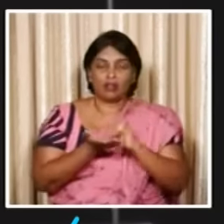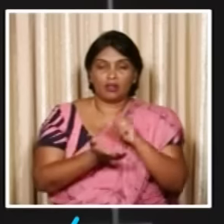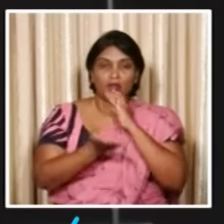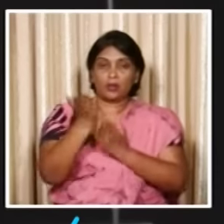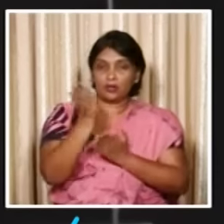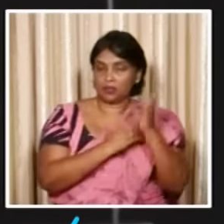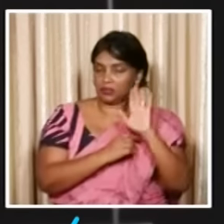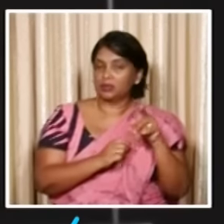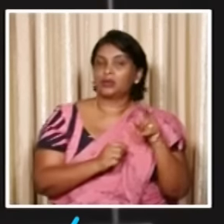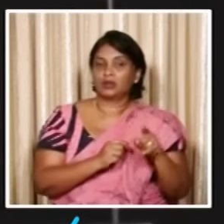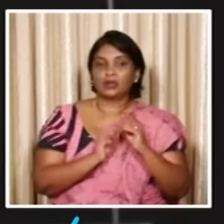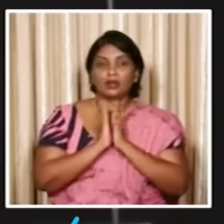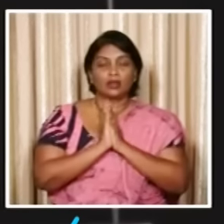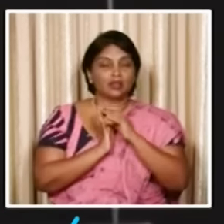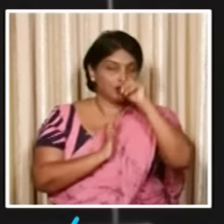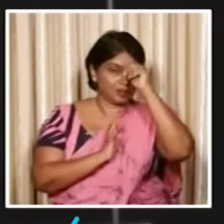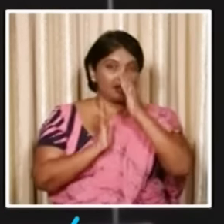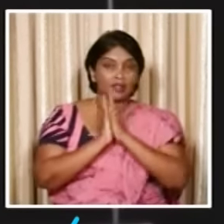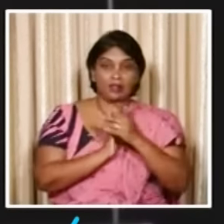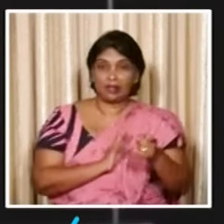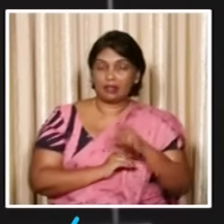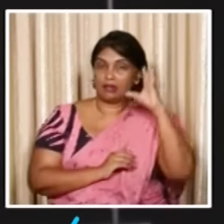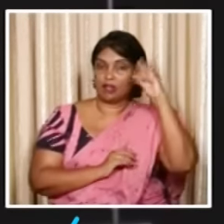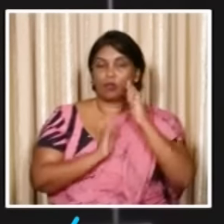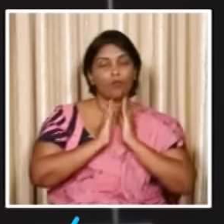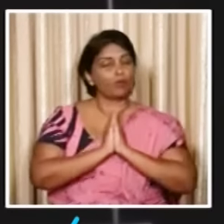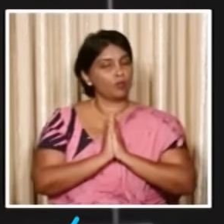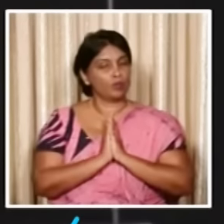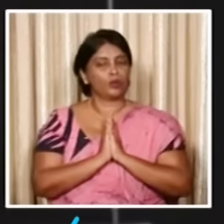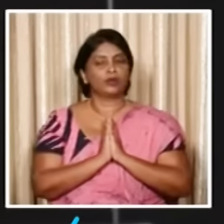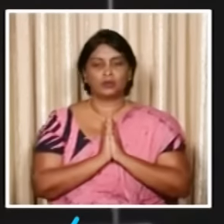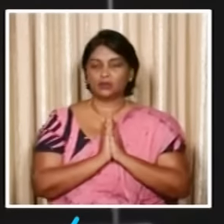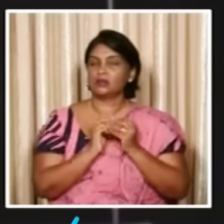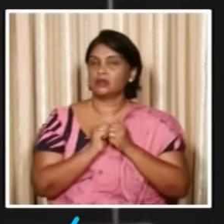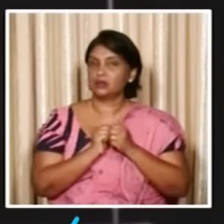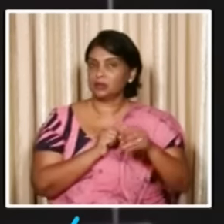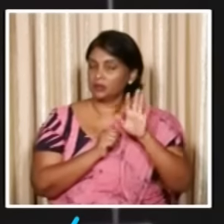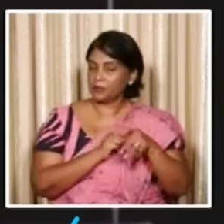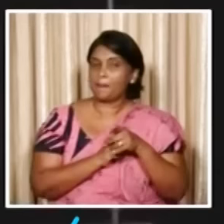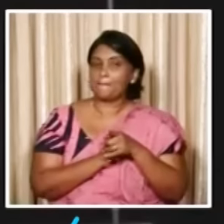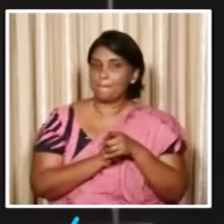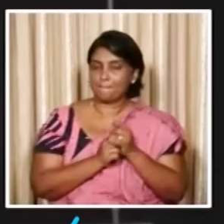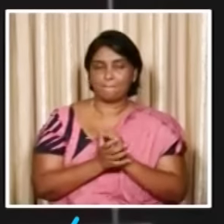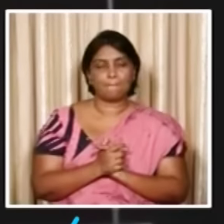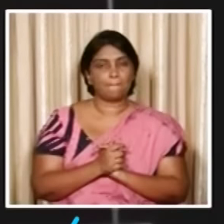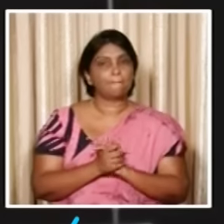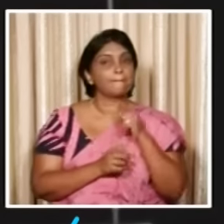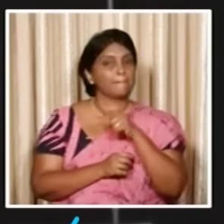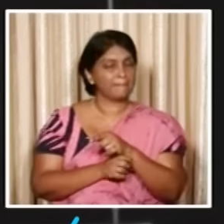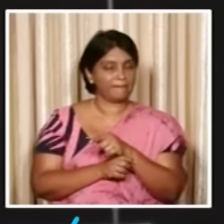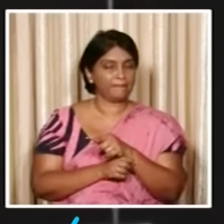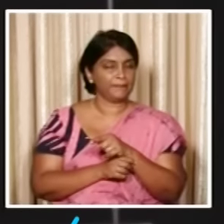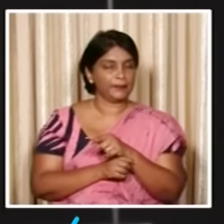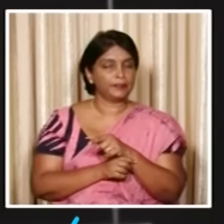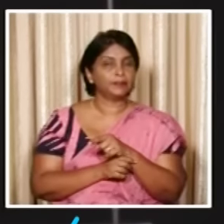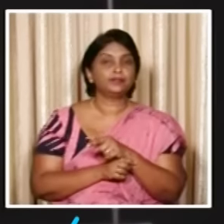பூசை வழிபாடுகள் மேற்கொள்வதற்கும் மின்புறப்பாக்கியை பயன்படுத்தி மின்குமல்கள் அமைத்து மின்னொளி ஊட்டுவதற்கும் நீதிமன்ற அனுமதி பெறப்பட்டது.